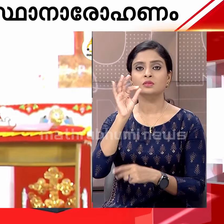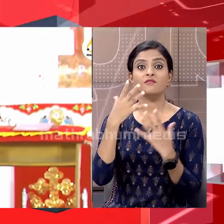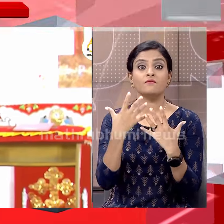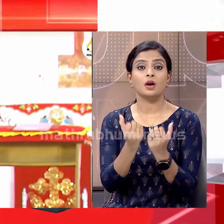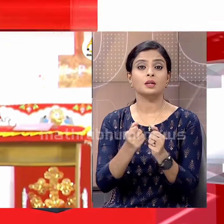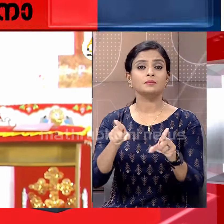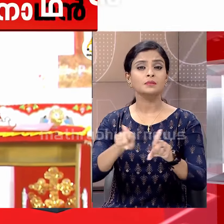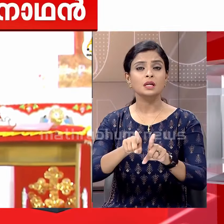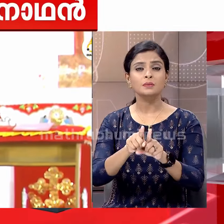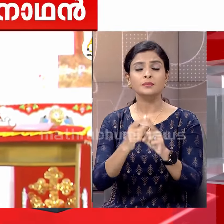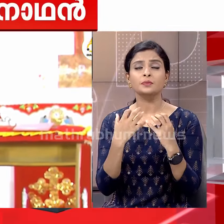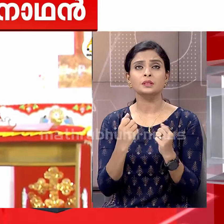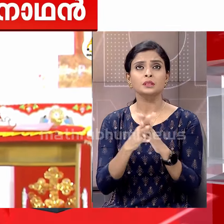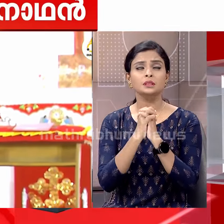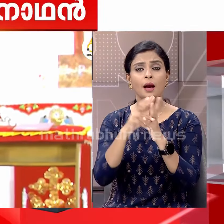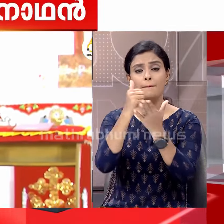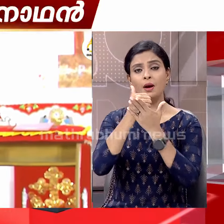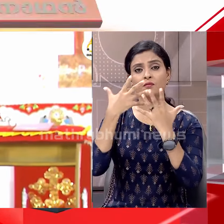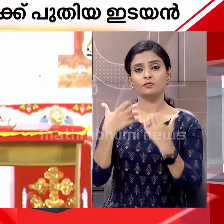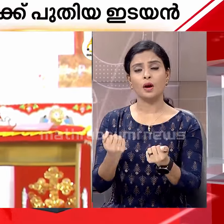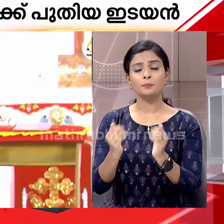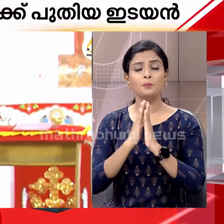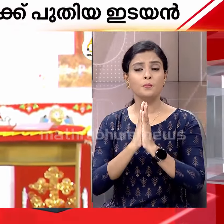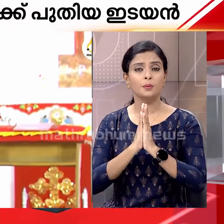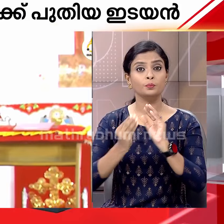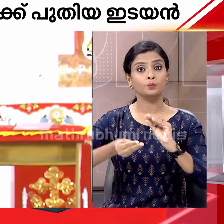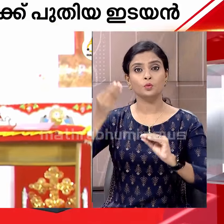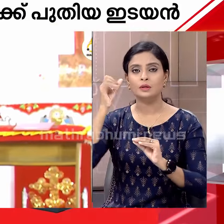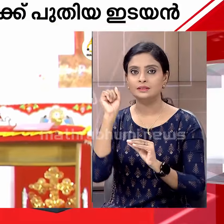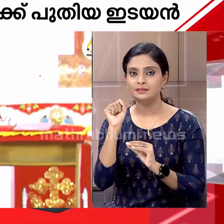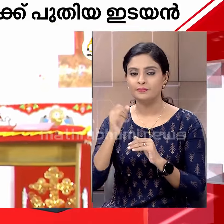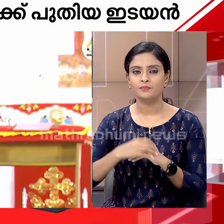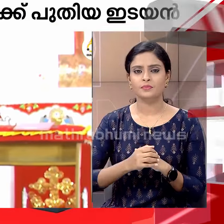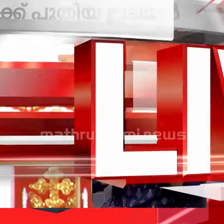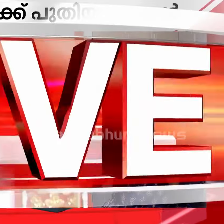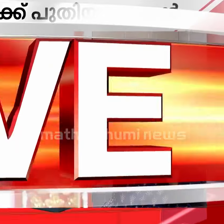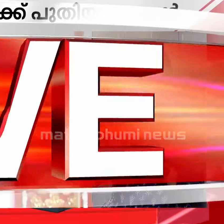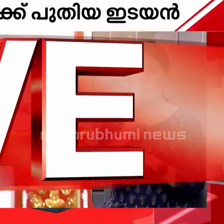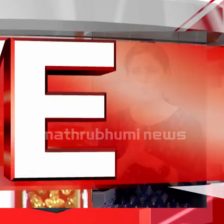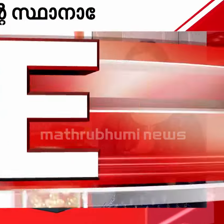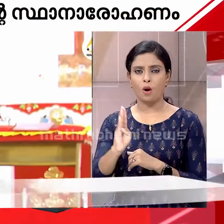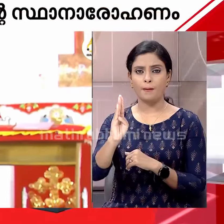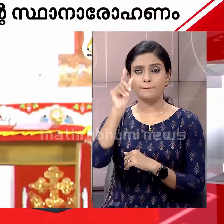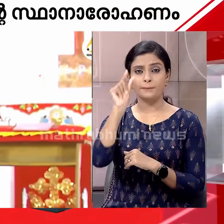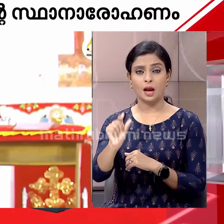മുഴുവനും തീക്ഷ്ണമായി പ്രാർത്ഥിച്ചു. ഈ തെരഞ്ഞെടുപ്പ് നടത്തുന്ന മെത്രാൻ സിനഡിൽ